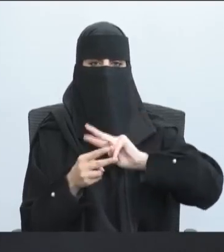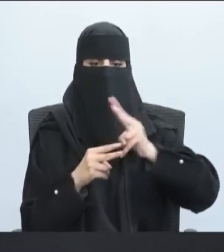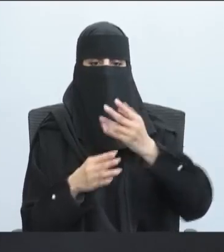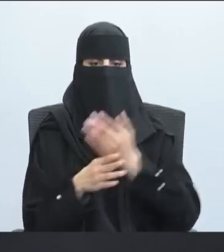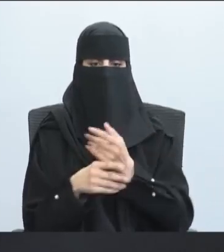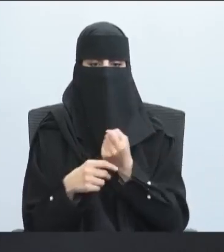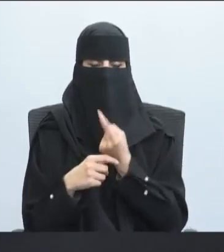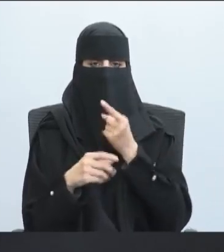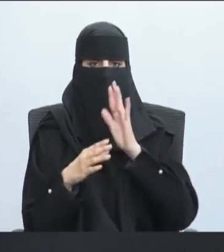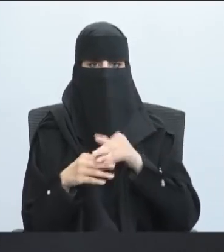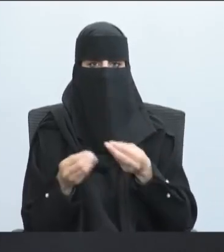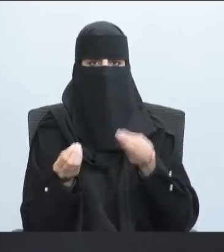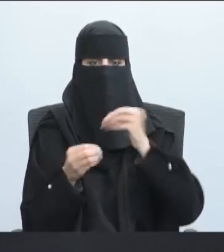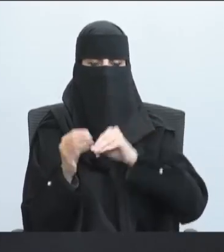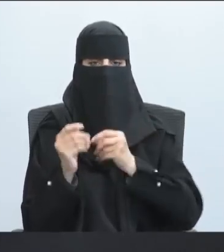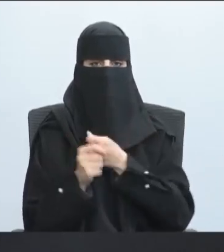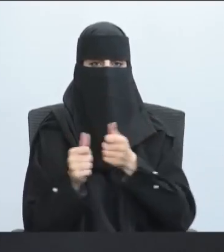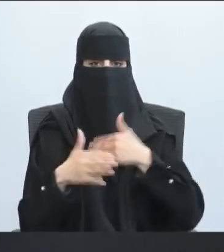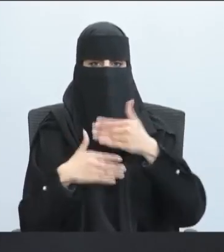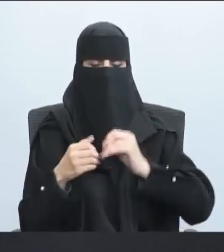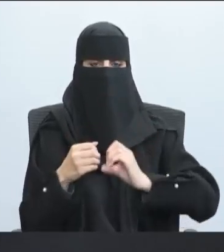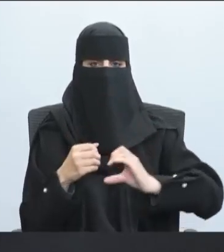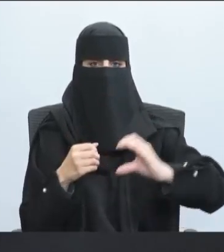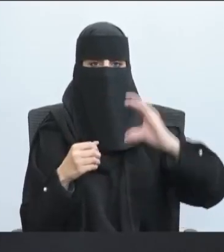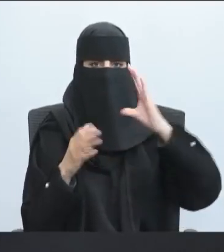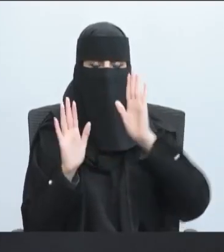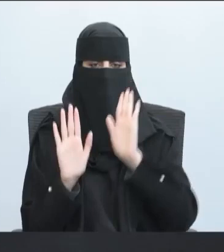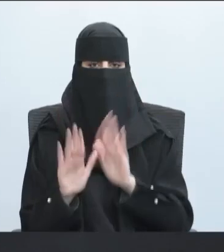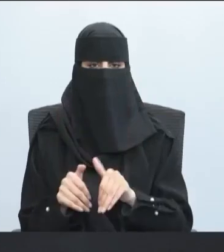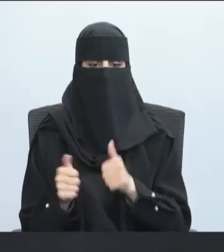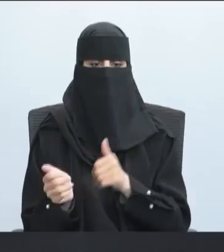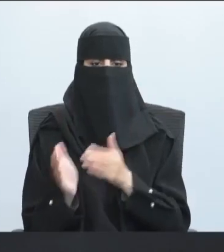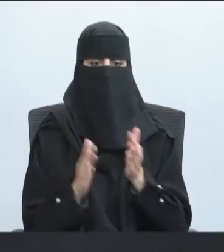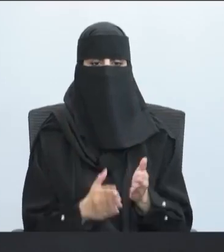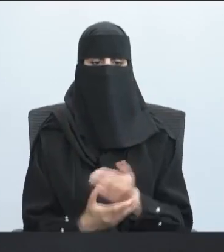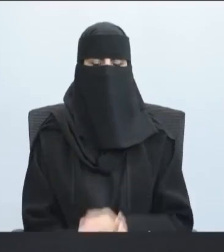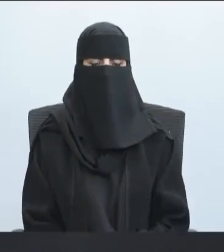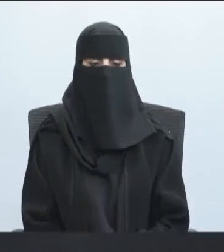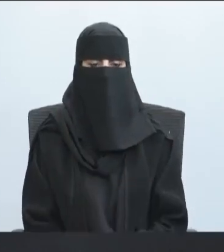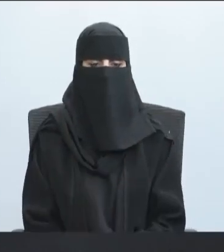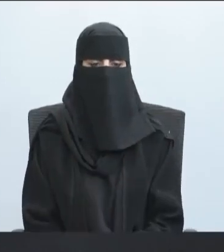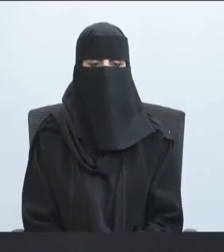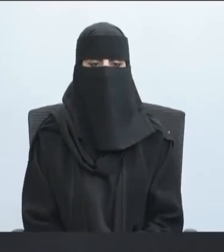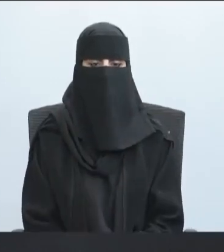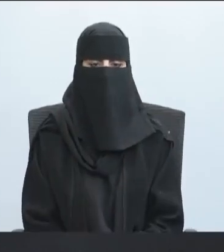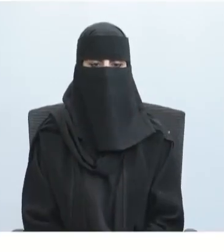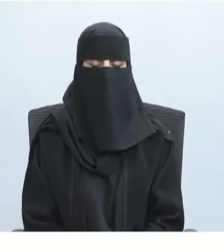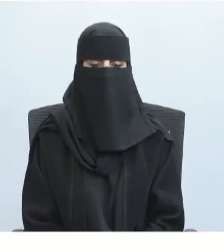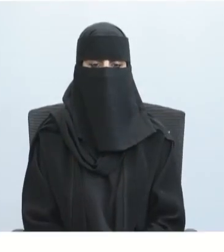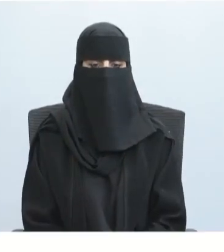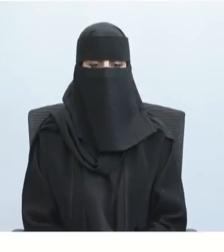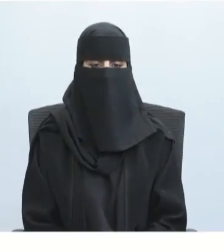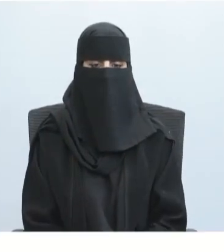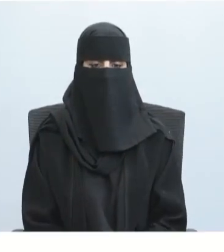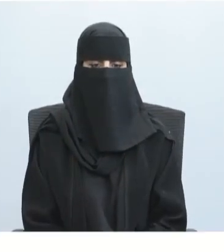الريال الذي لديك تستطيع استثماره تستطيع ادخاره وبالتالي تزداد قيمته من خلال هذا الاستثمار